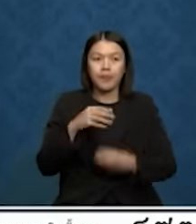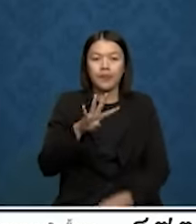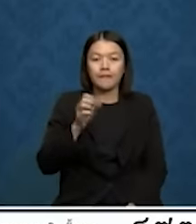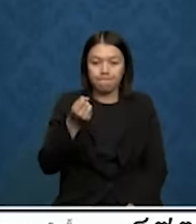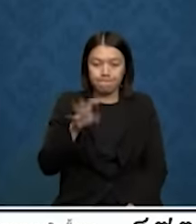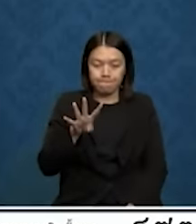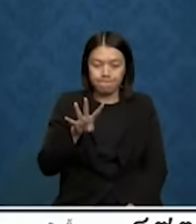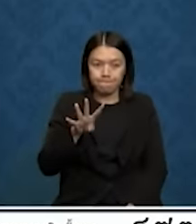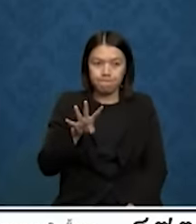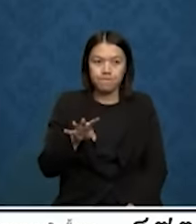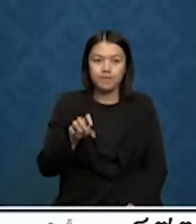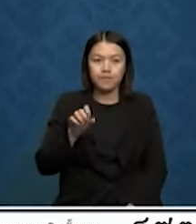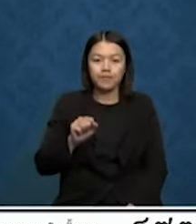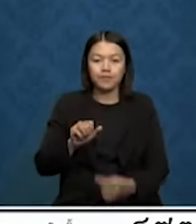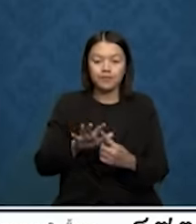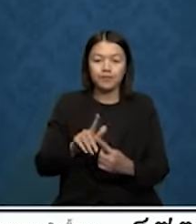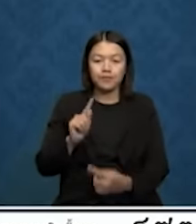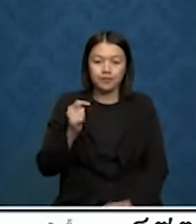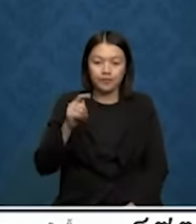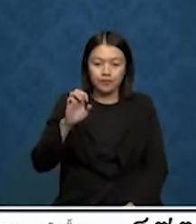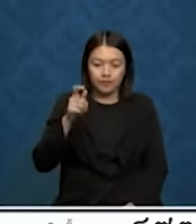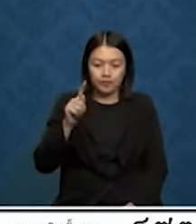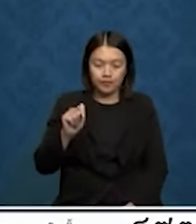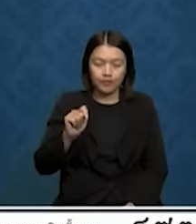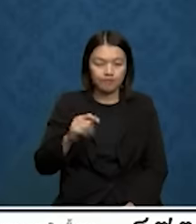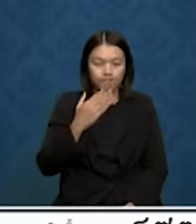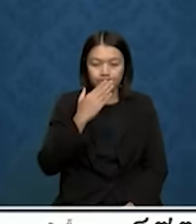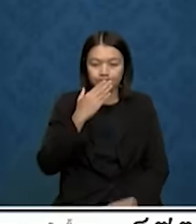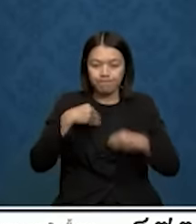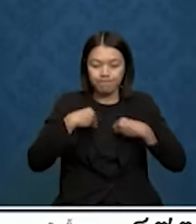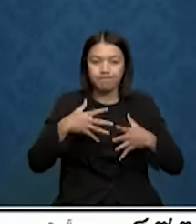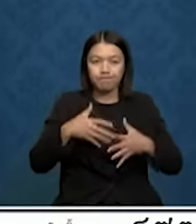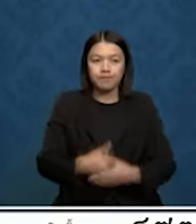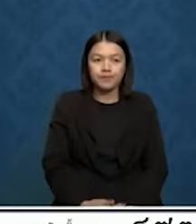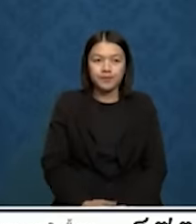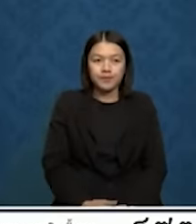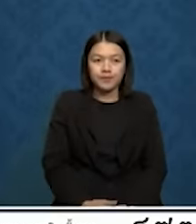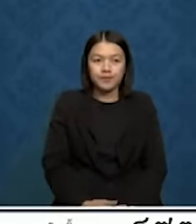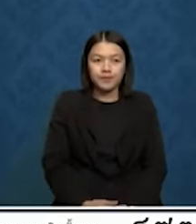414นายสาธิตทวีผล ไม่เห็นชอบครับ